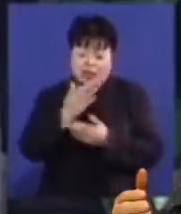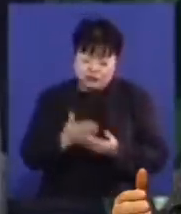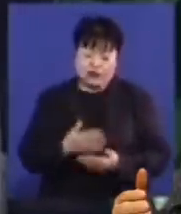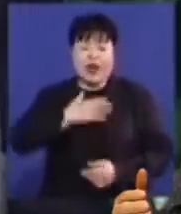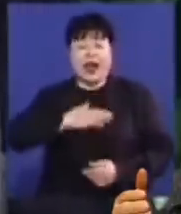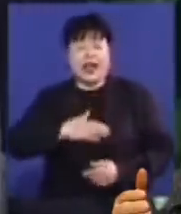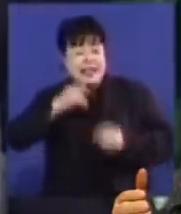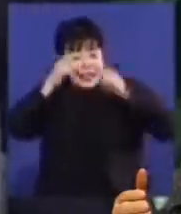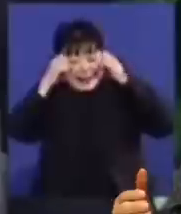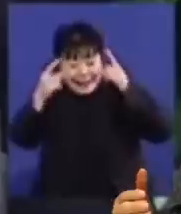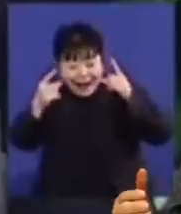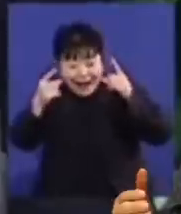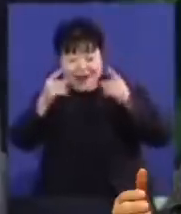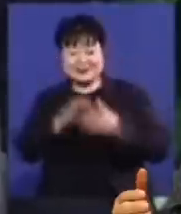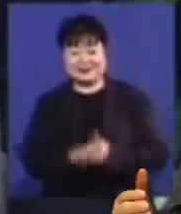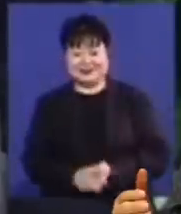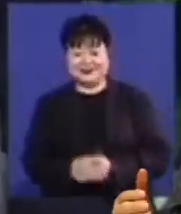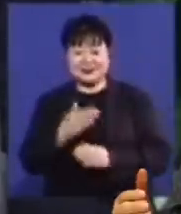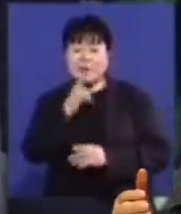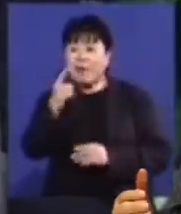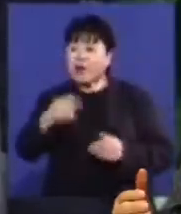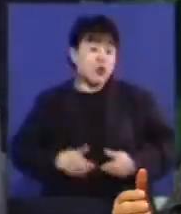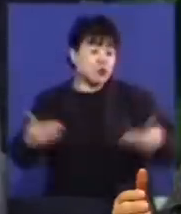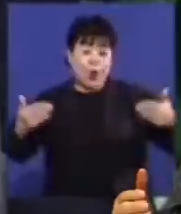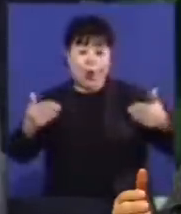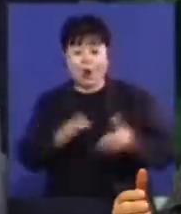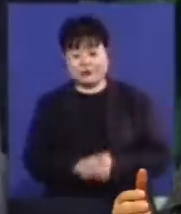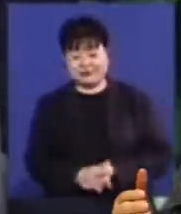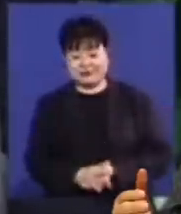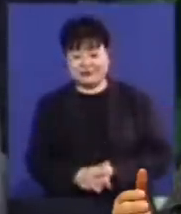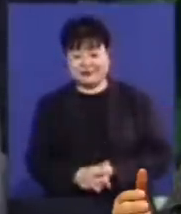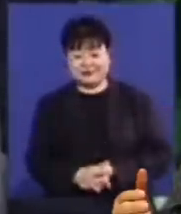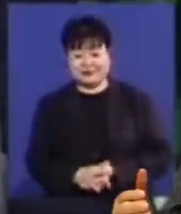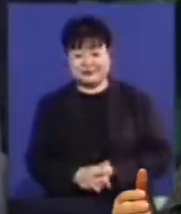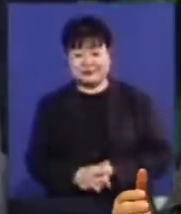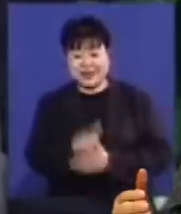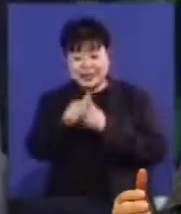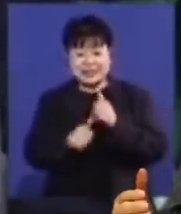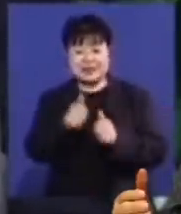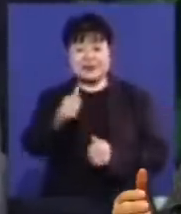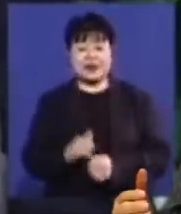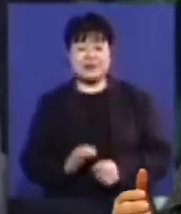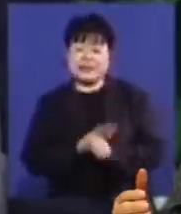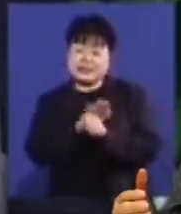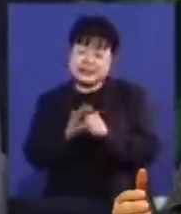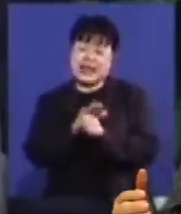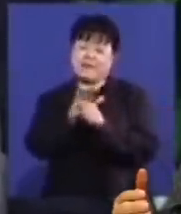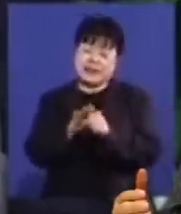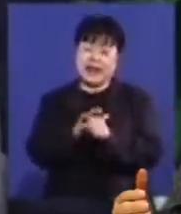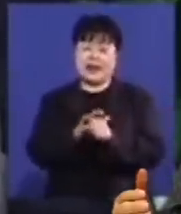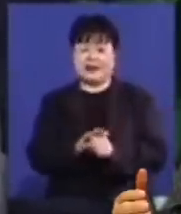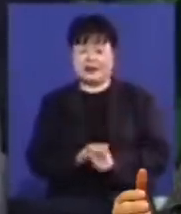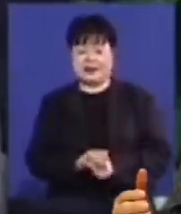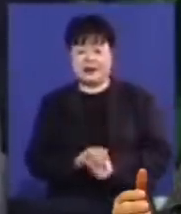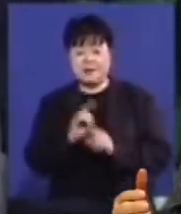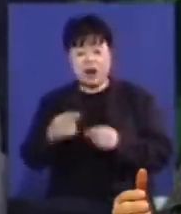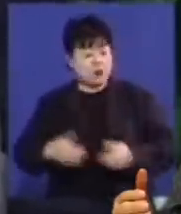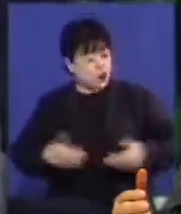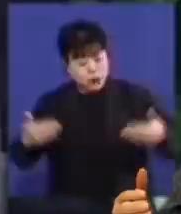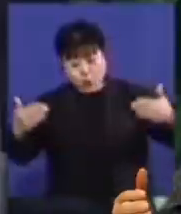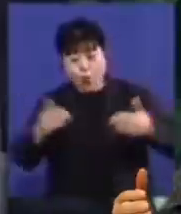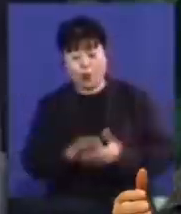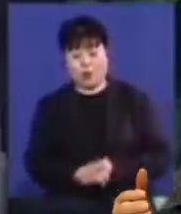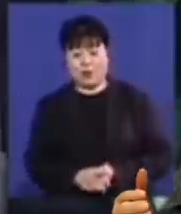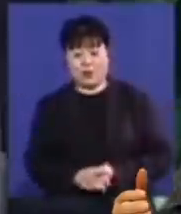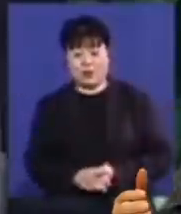알겠다. 다른 말할 필요 없어요. 하나님, 내가 하나님을 사랑합니다, 그 말할 필요 없어요.